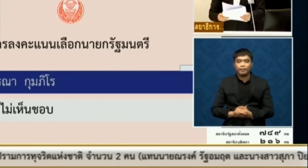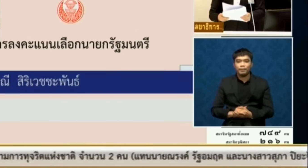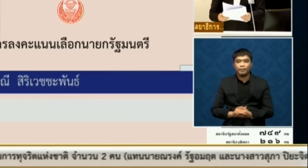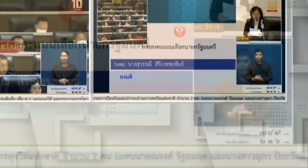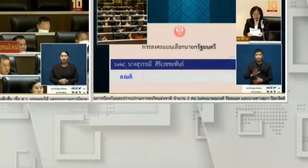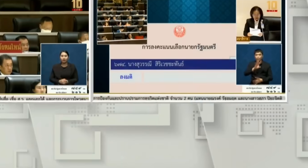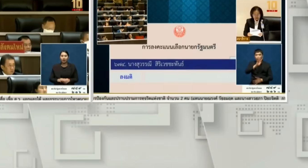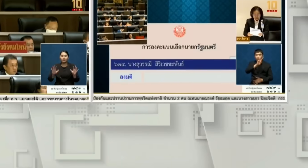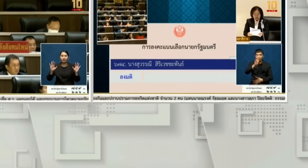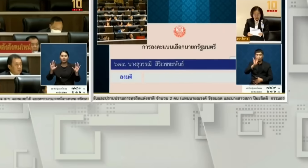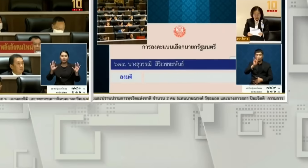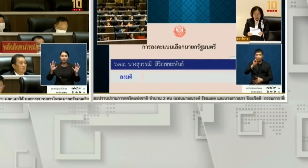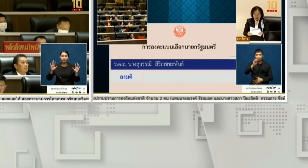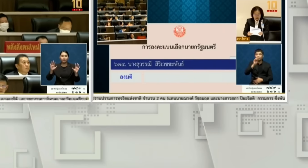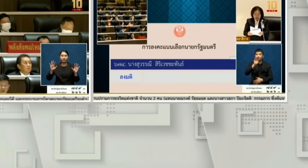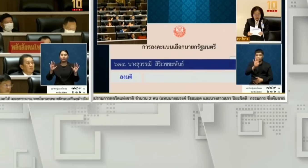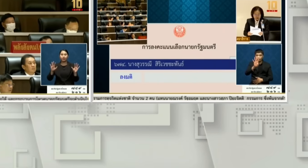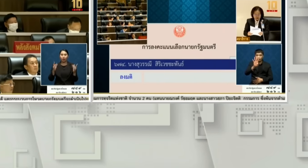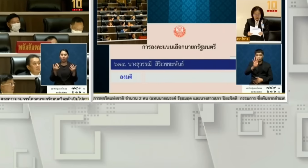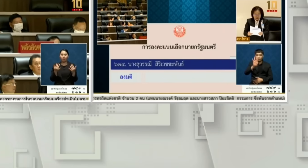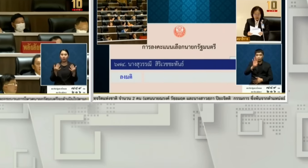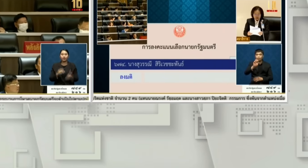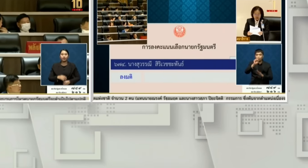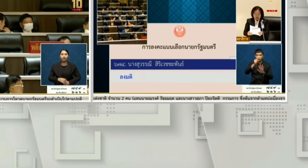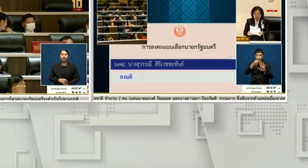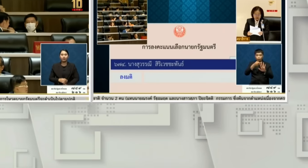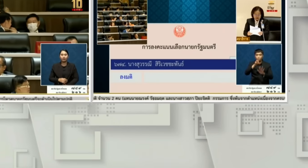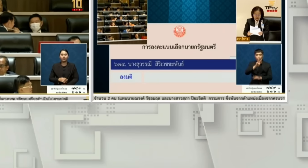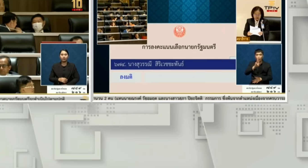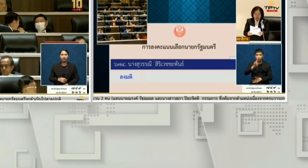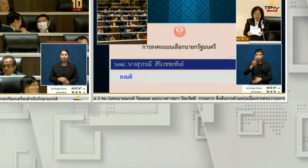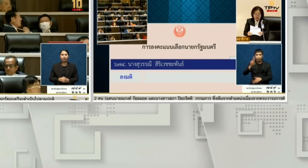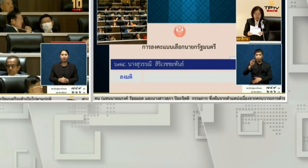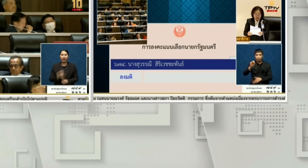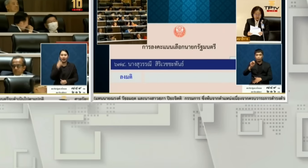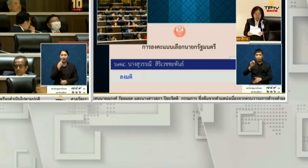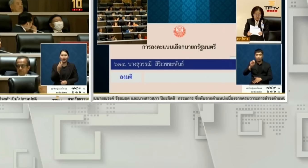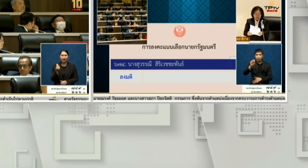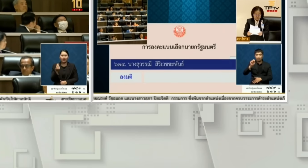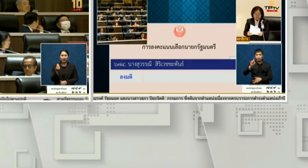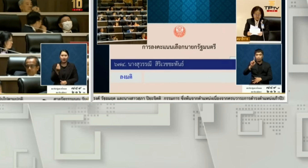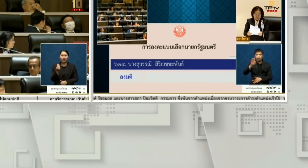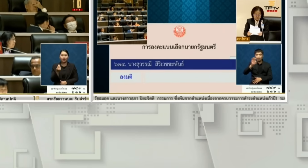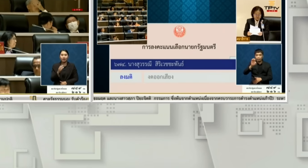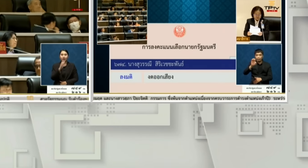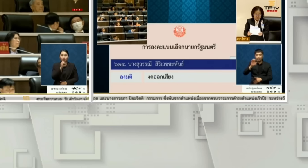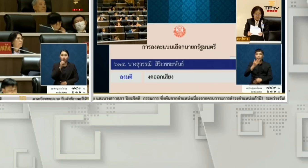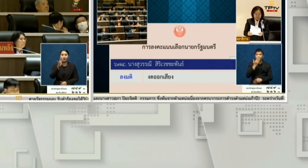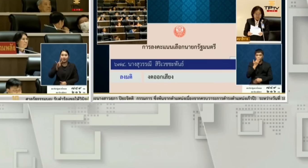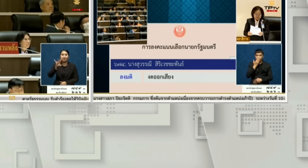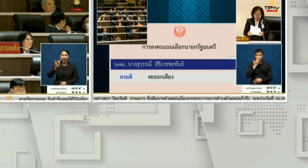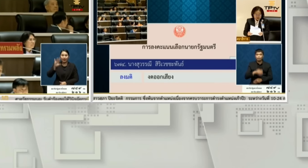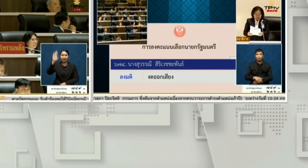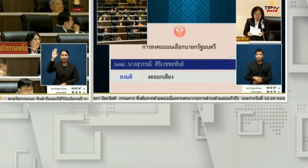คนก็ยังไม่ใกล้อยู่ดีอ่ะไม่เป็นไรเดี๋ยวก็รู้แล้วอีกไม่กี่คนนะเพราะมันแค่676คน ไม่น่าจะเกิน5นาทีนี้แหละ ใช่พี่แอน